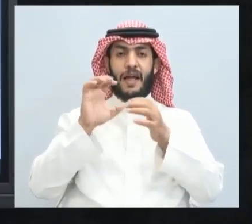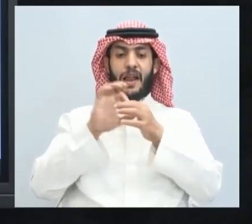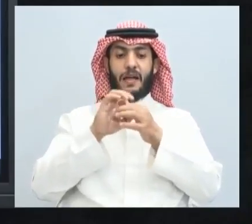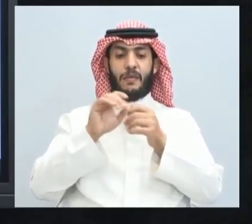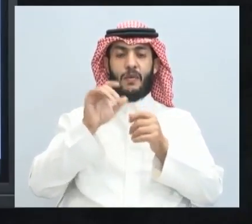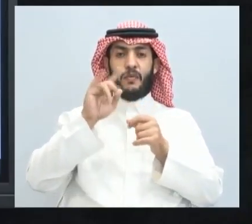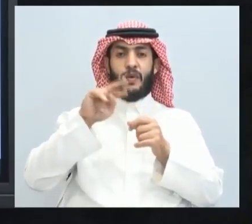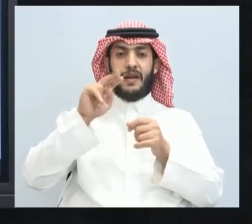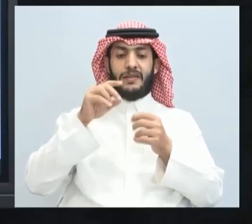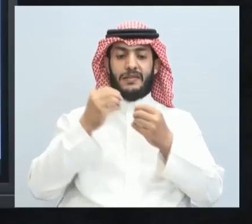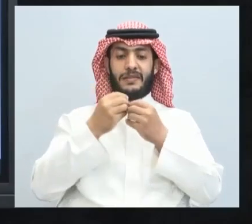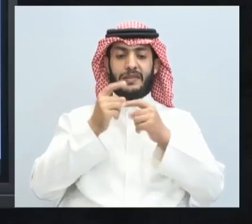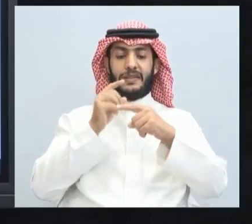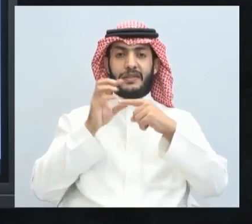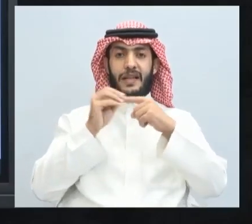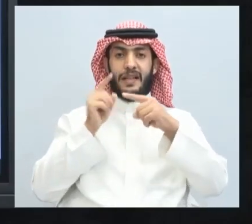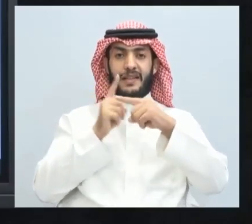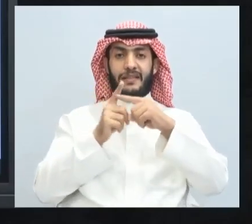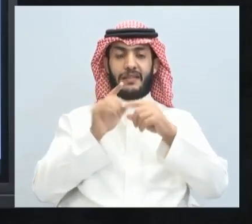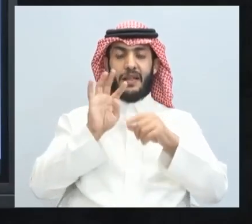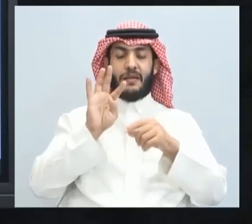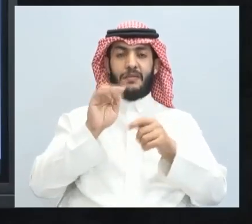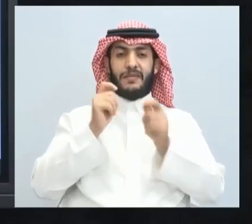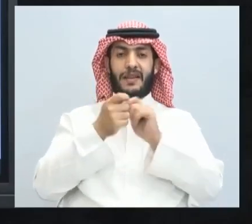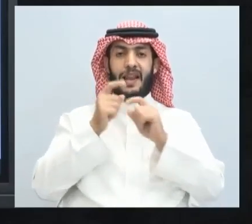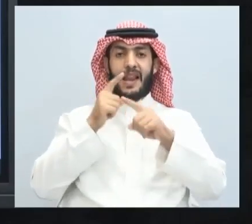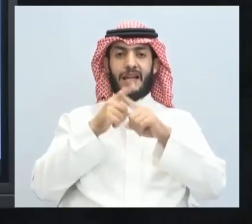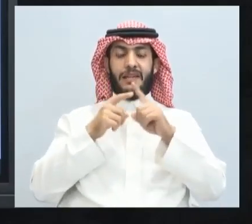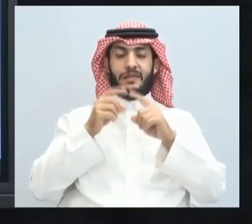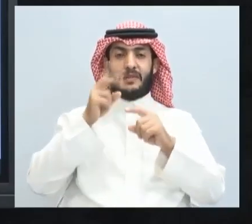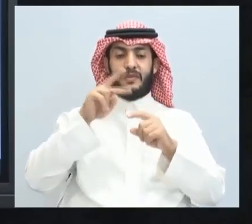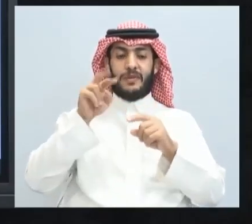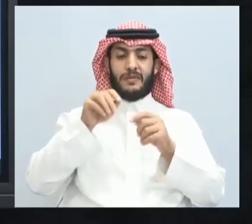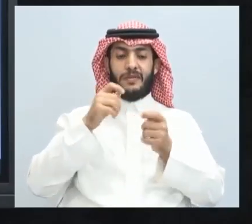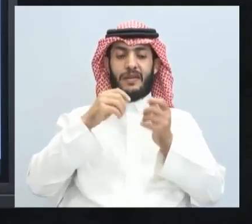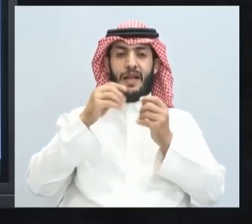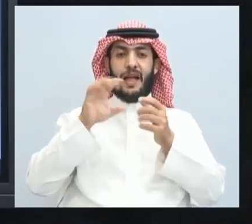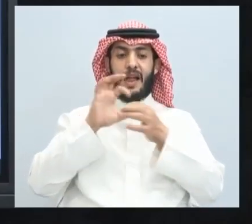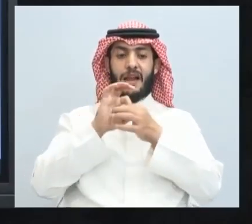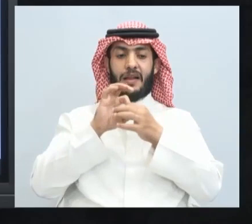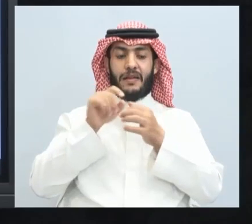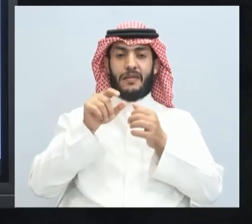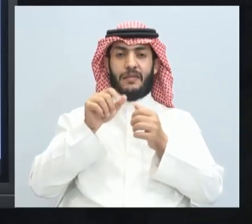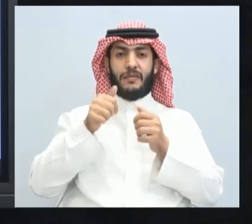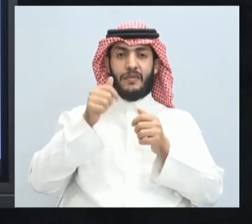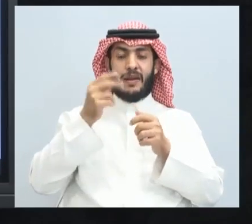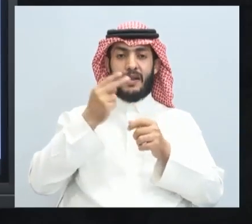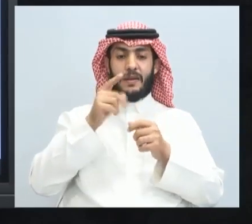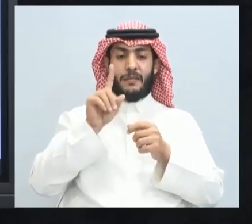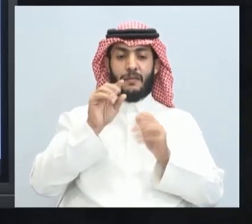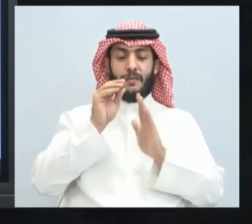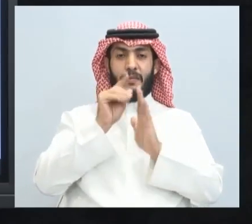وا تساوي اكس تربيع ناقص 4 راح نبدل الاكس مع الواي فتنقلب هذه العلاقه لاحظ ان على مستوى الرسم